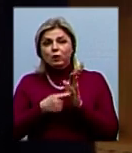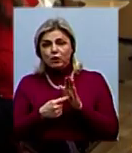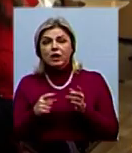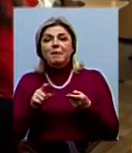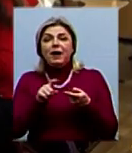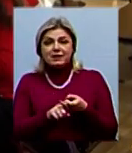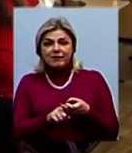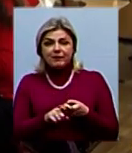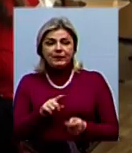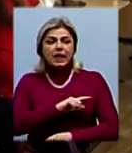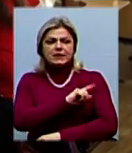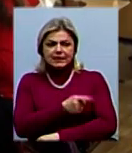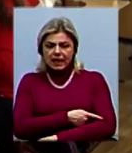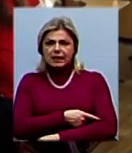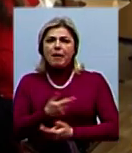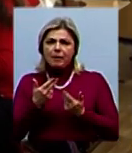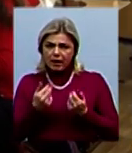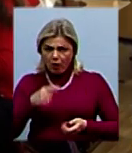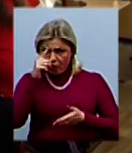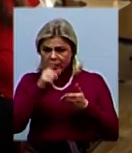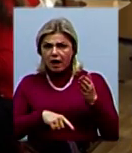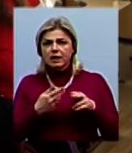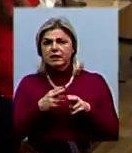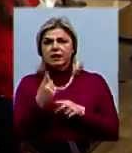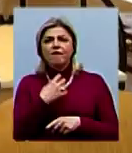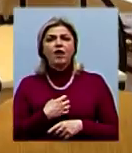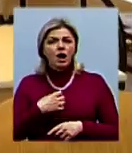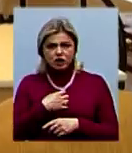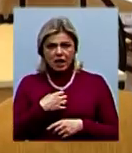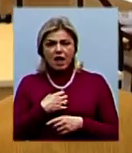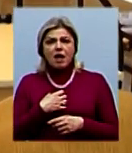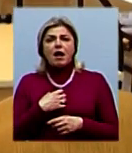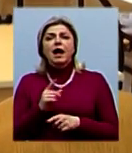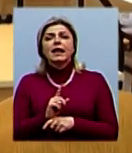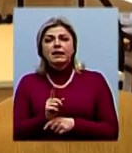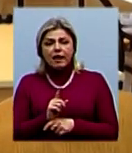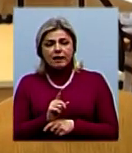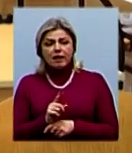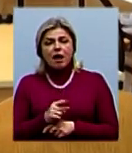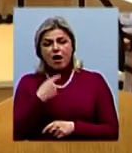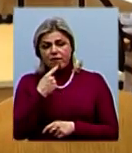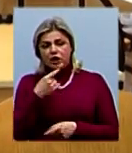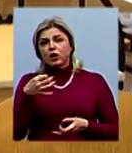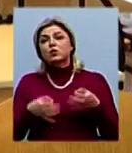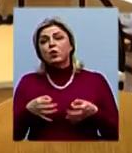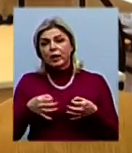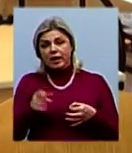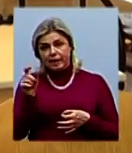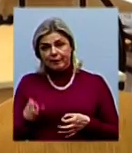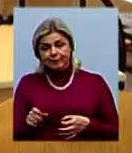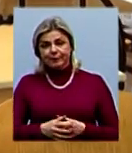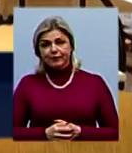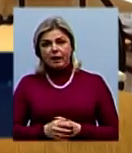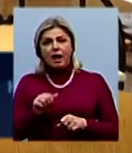прикосновення. Сила переконання – це один з важливих критеріїв оцінювання дебатантів, говорить член журі Василь Зубенко. Ряд